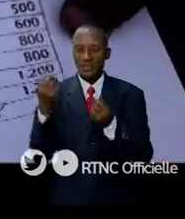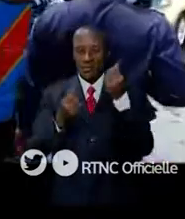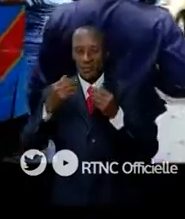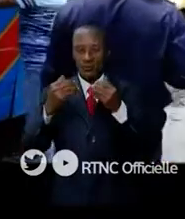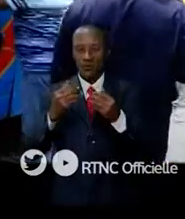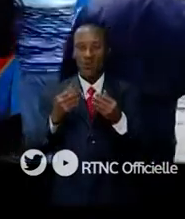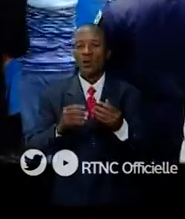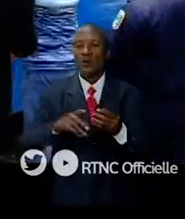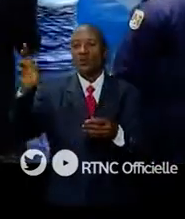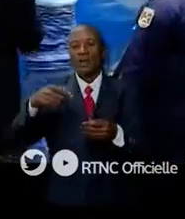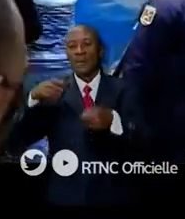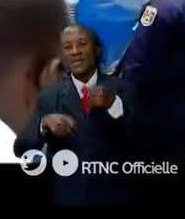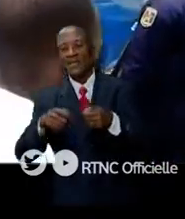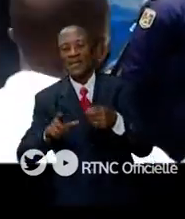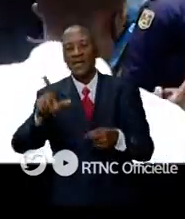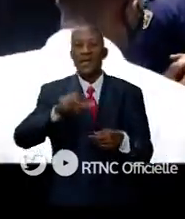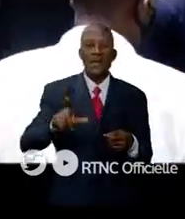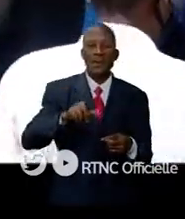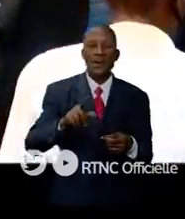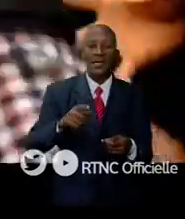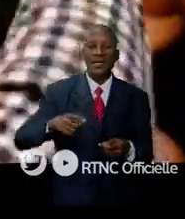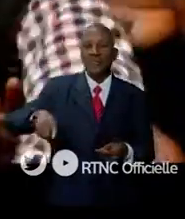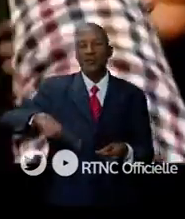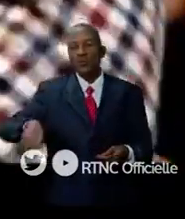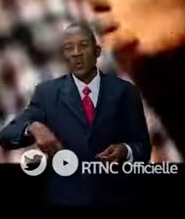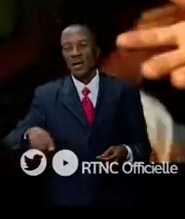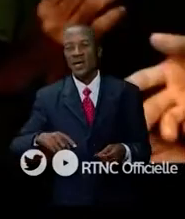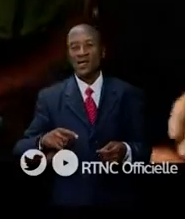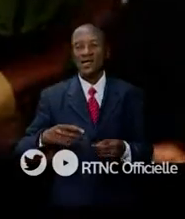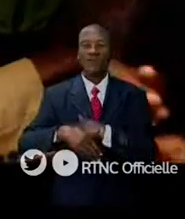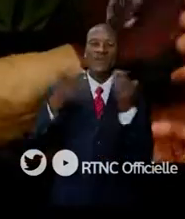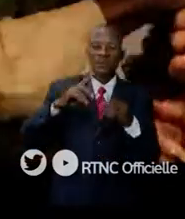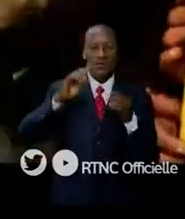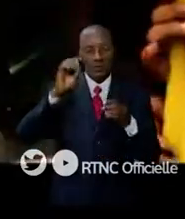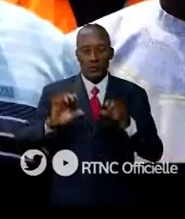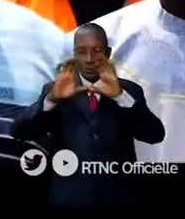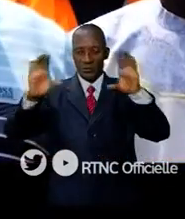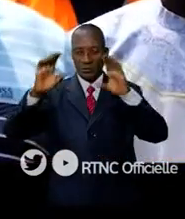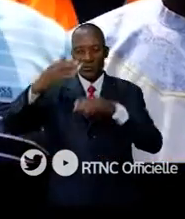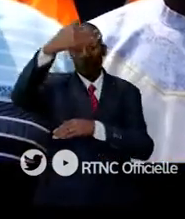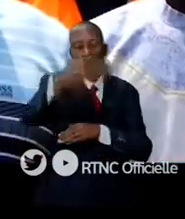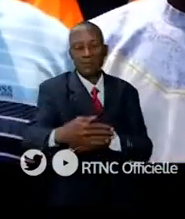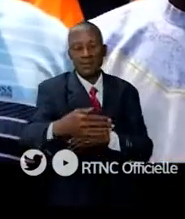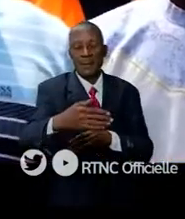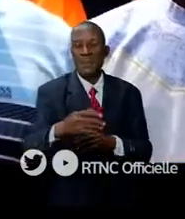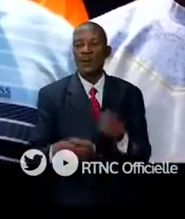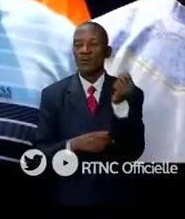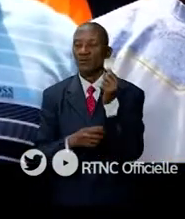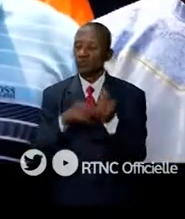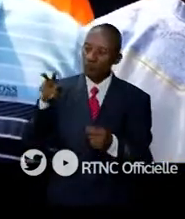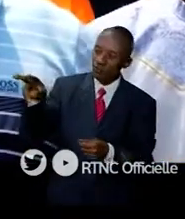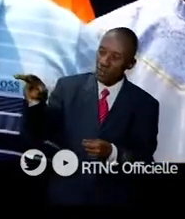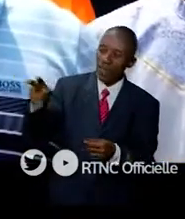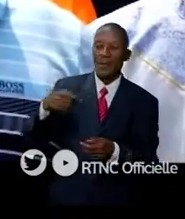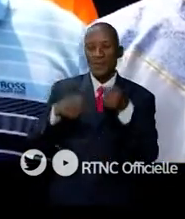constat est que le chauffeur n'applique pas l'arrêté. Ils font la hausse des prix, ils sectionnent les itinéraires et je m'adresse à tous les chauffeurs de la ville de